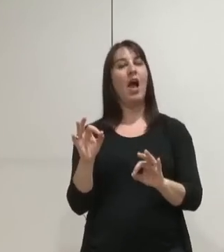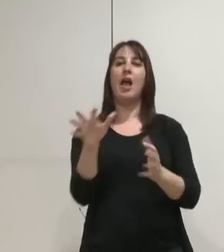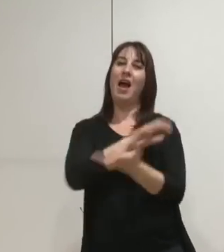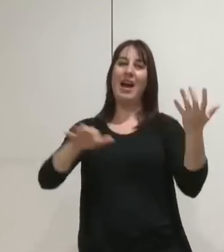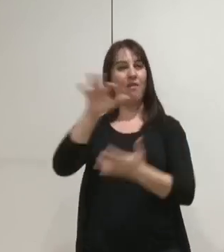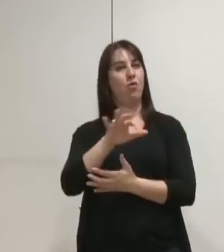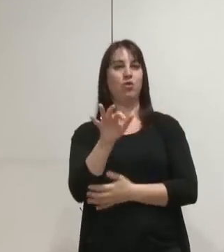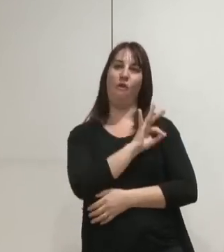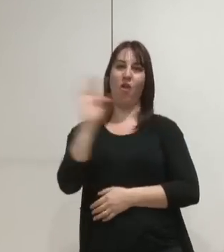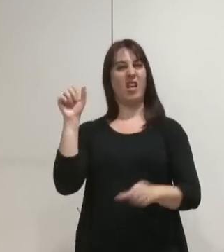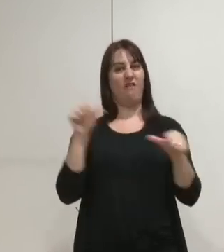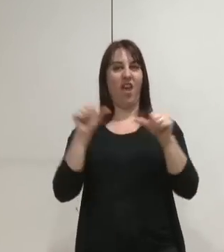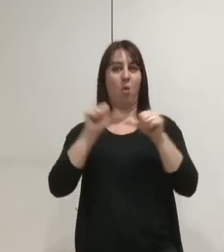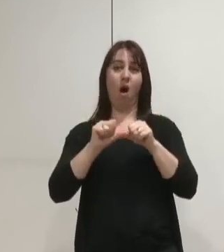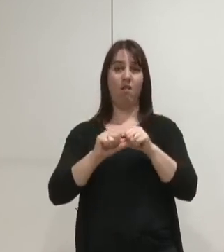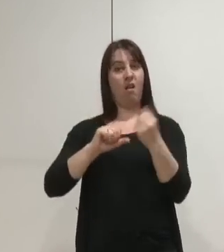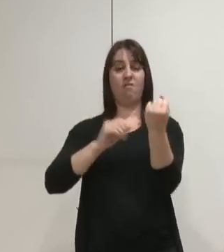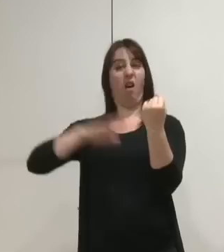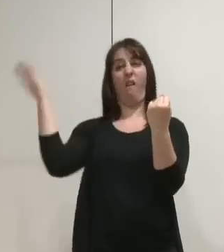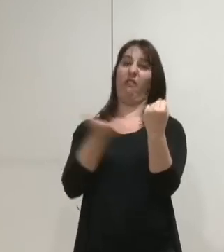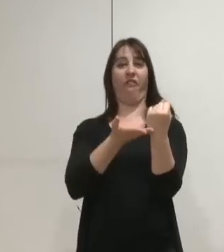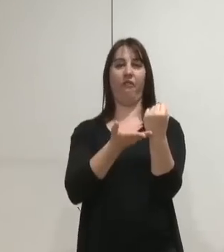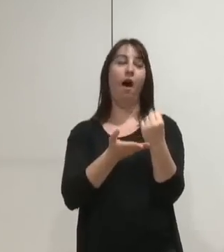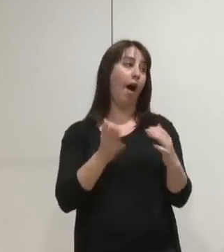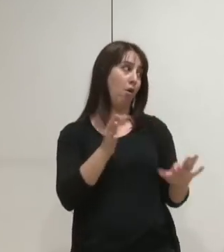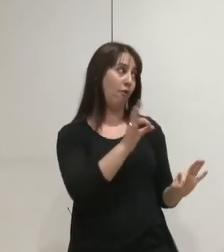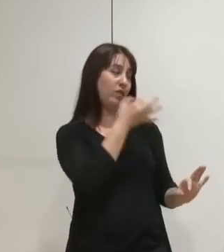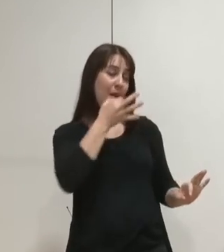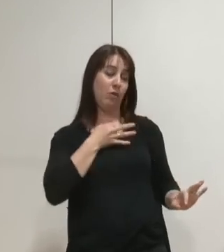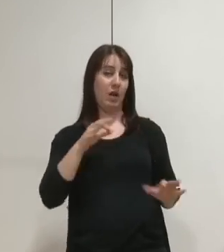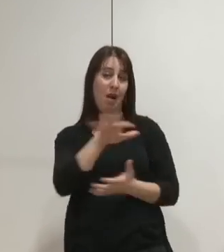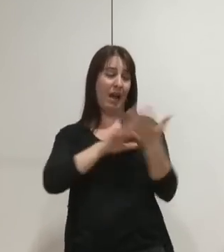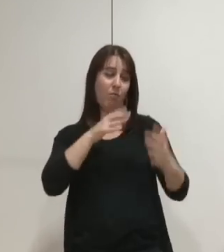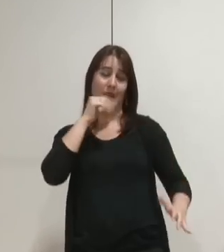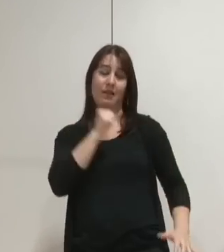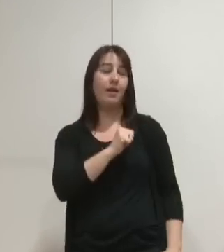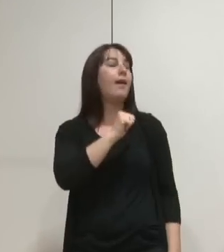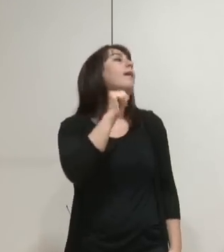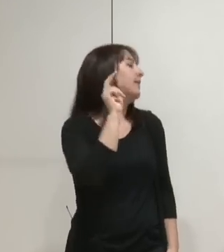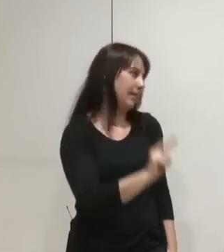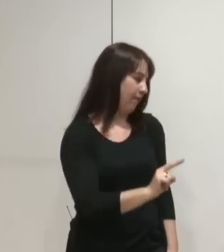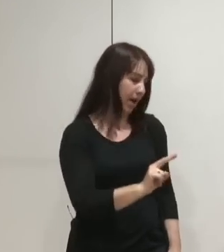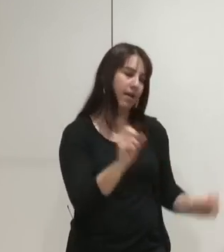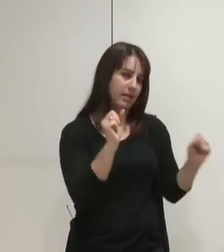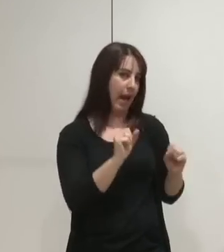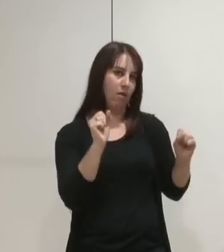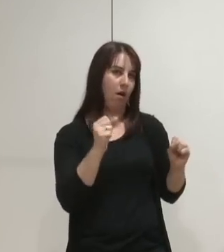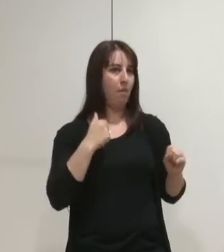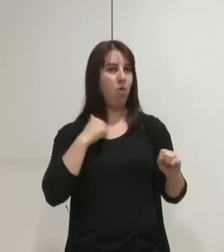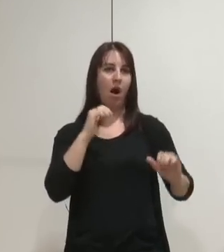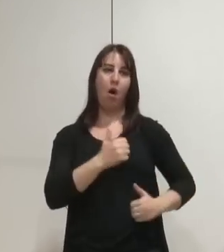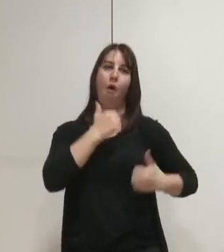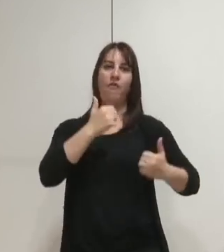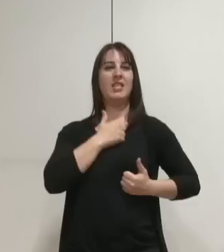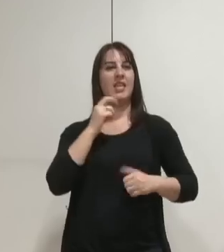trancha la tête alors vous allez dire Monsieur le Maire que je n'aime pas beaucoup la révolution c'est vrai je suis officier de réserve dans la marine